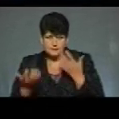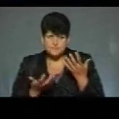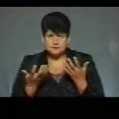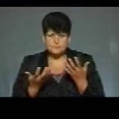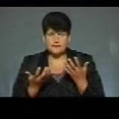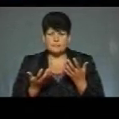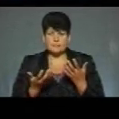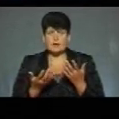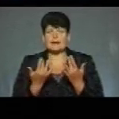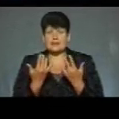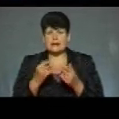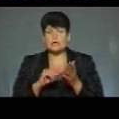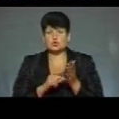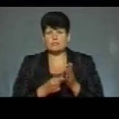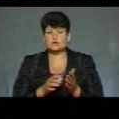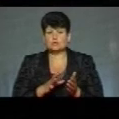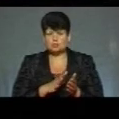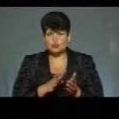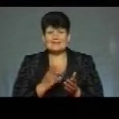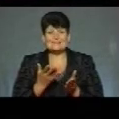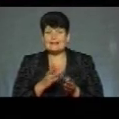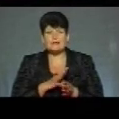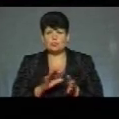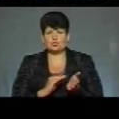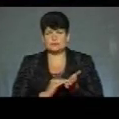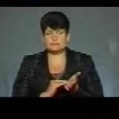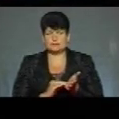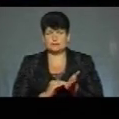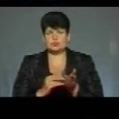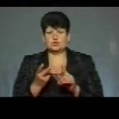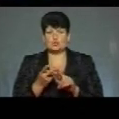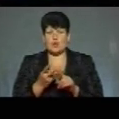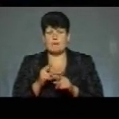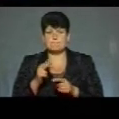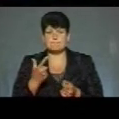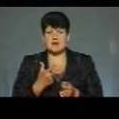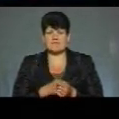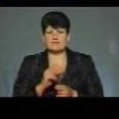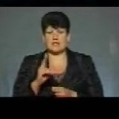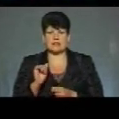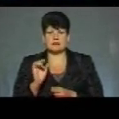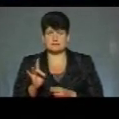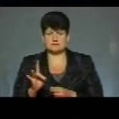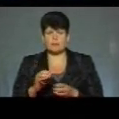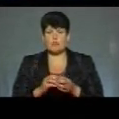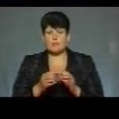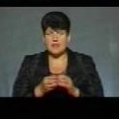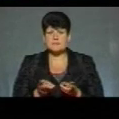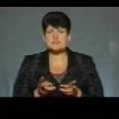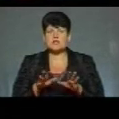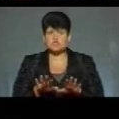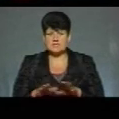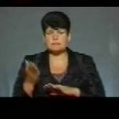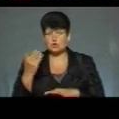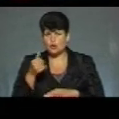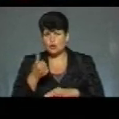скажемо, прямо декілька довідок були, де не були зазначені друга прививка від кору. Проблема залишається з минулого року